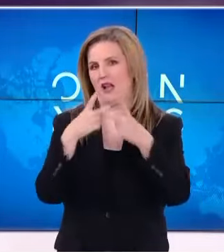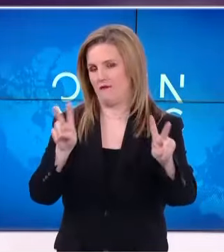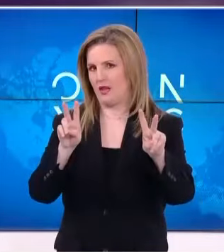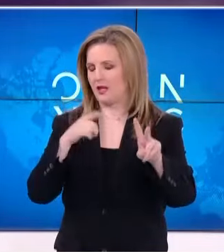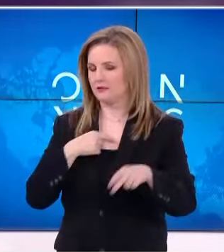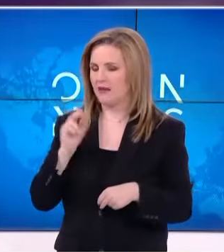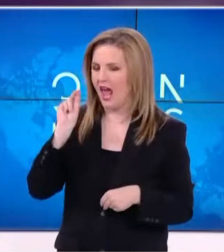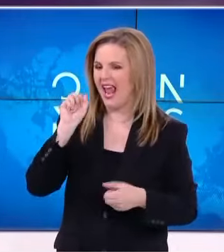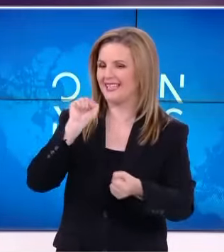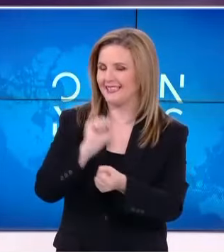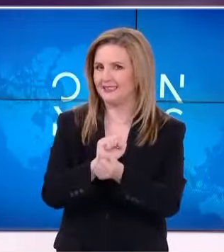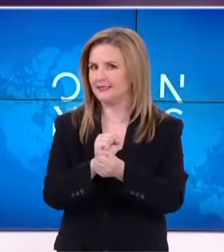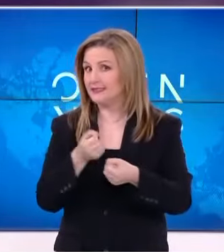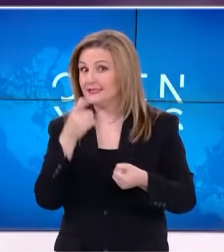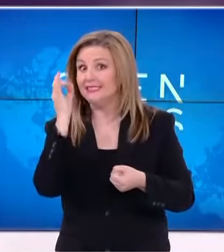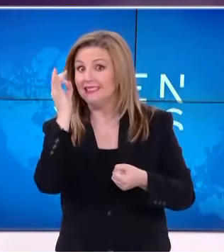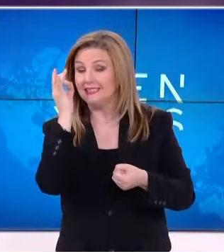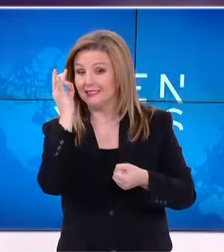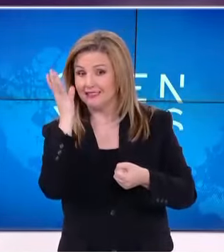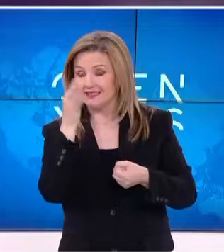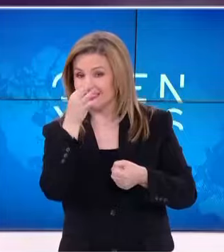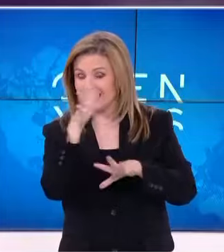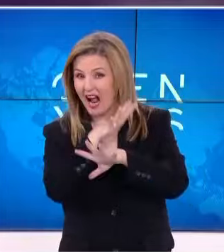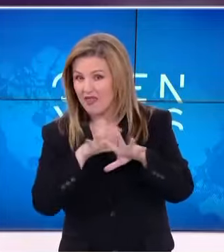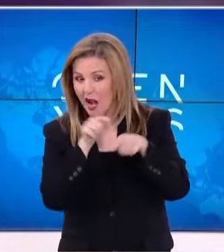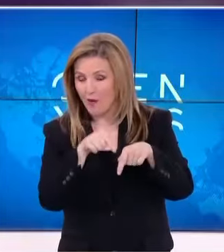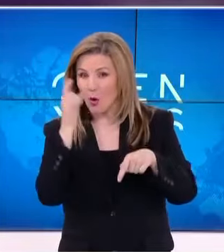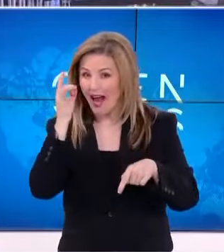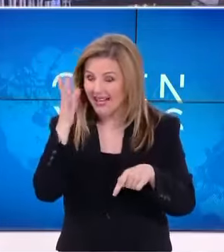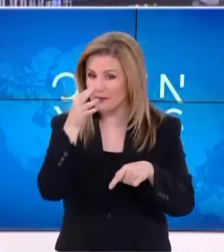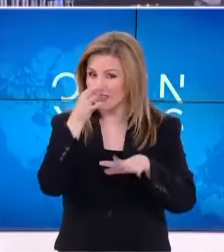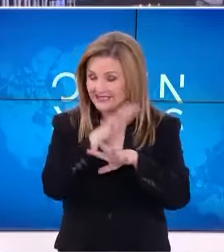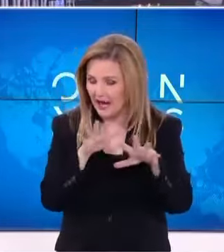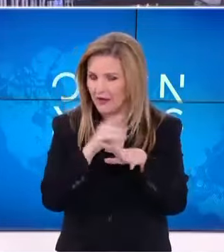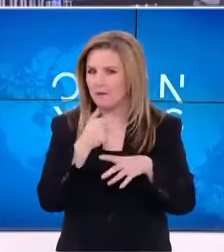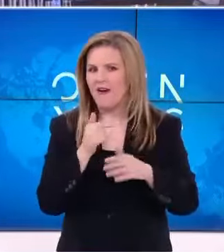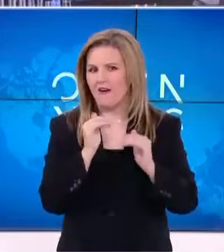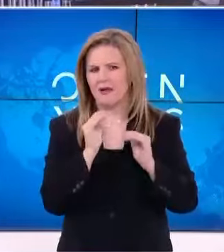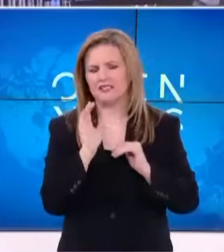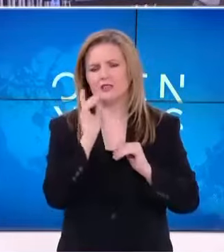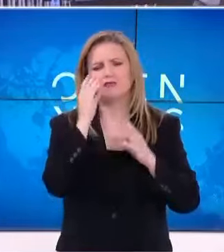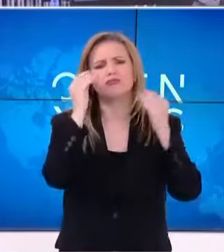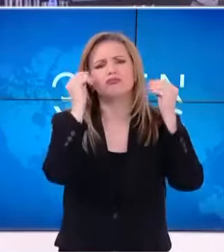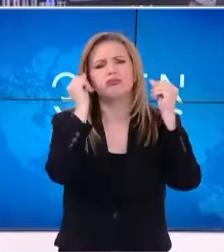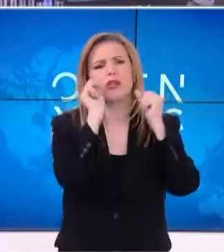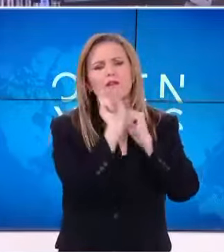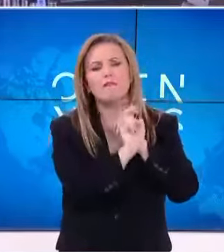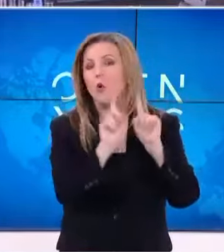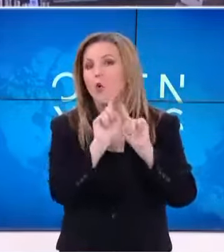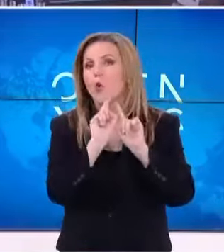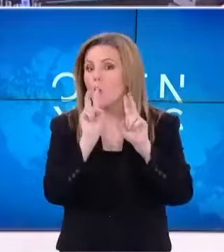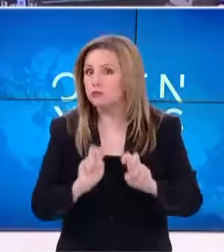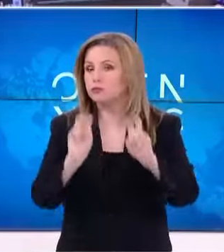εγγυήτρια του ότι το σκάνδαλο αυτό και το έγκλημα αυτό δεν θα μείνουν αδιες και όπως είπα και στην